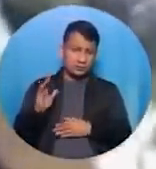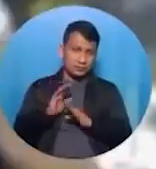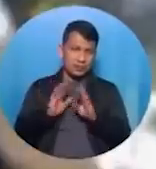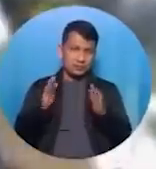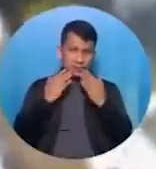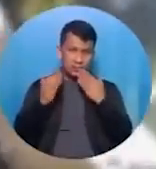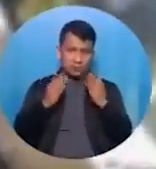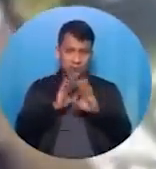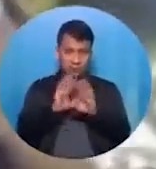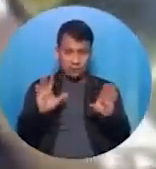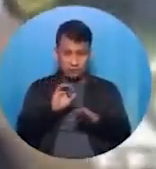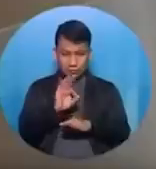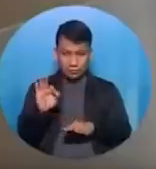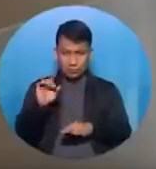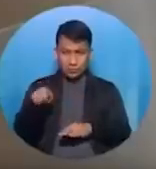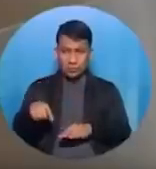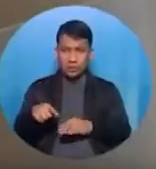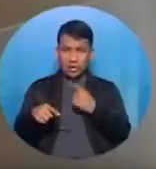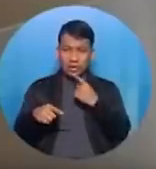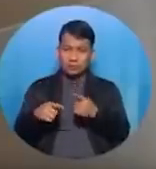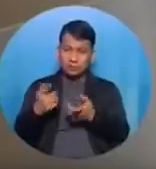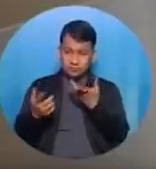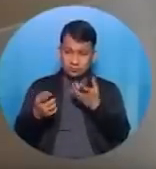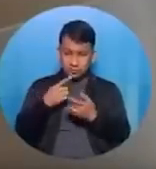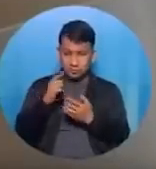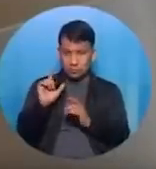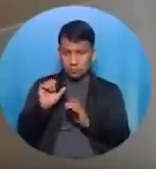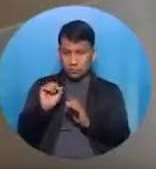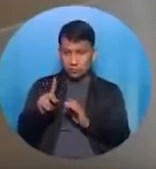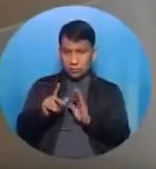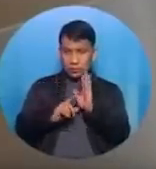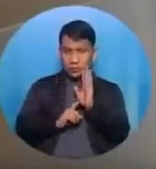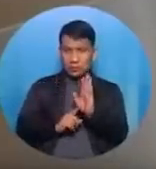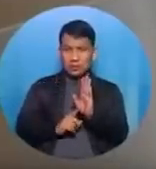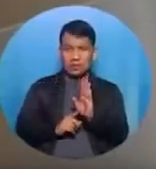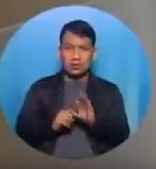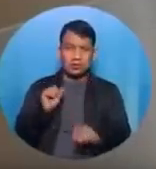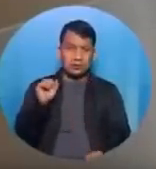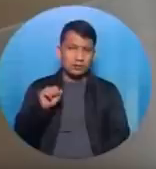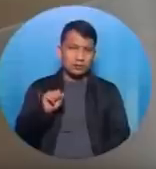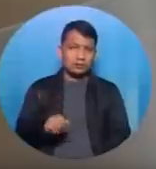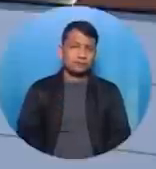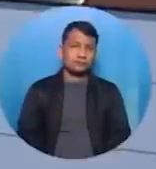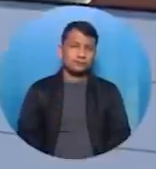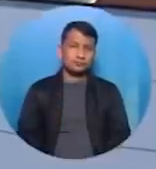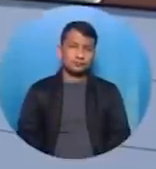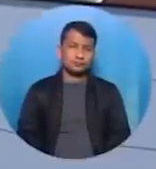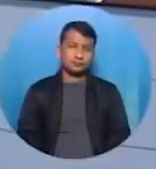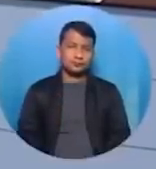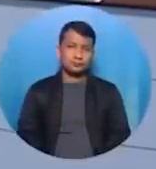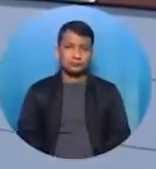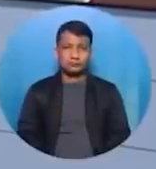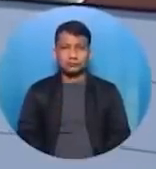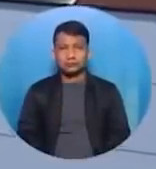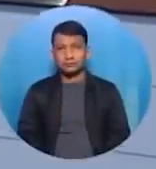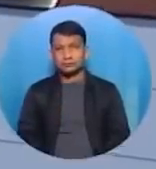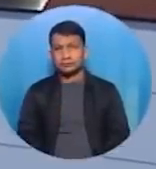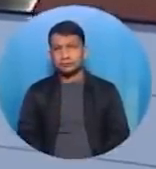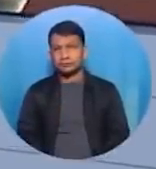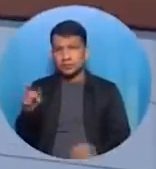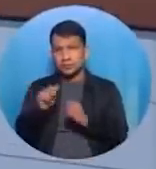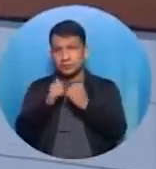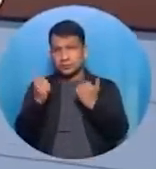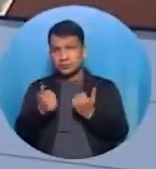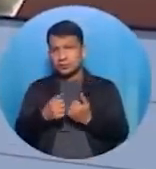Salamat. Wag niyo po ibang telepono. Kakausapin po kayo ng reporter namin, ha, Sir? Pa. Thank you po. Sinungaling tong agency na